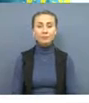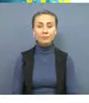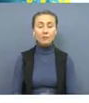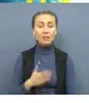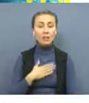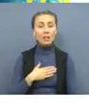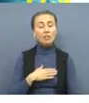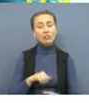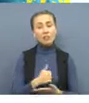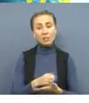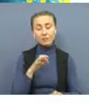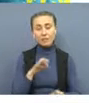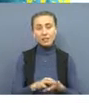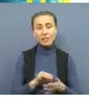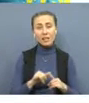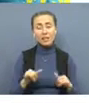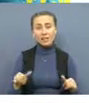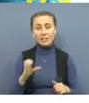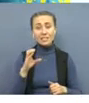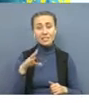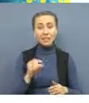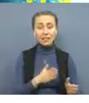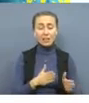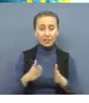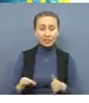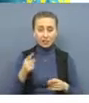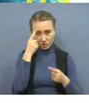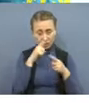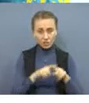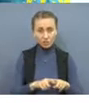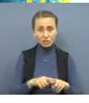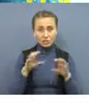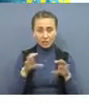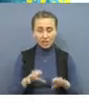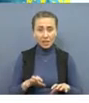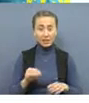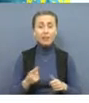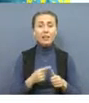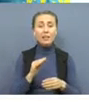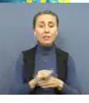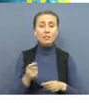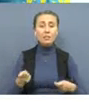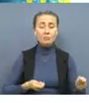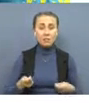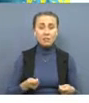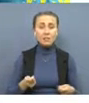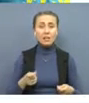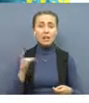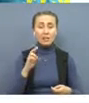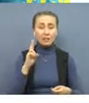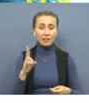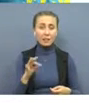Нашей основной целью является распространение стандартов и технических регламентов от имени правительства Республики Казахстан, Института